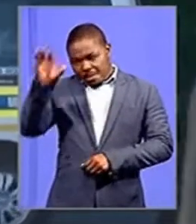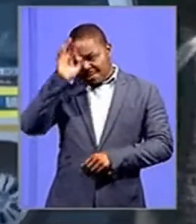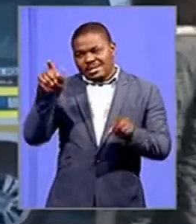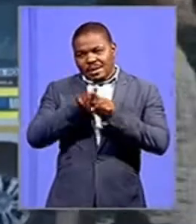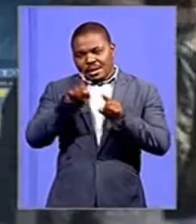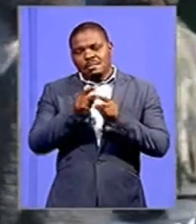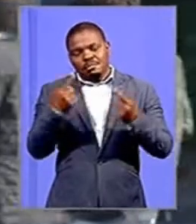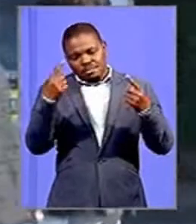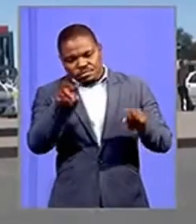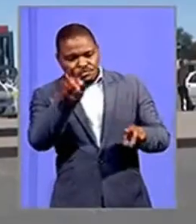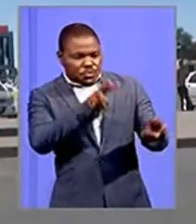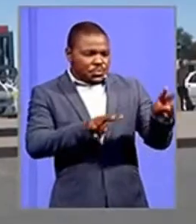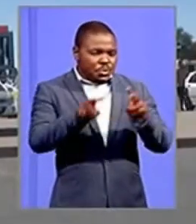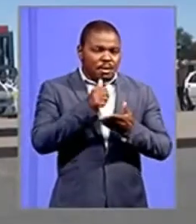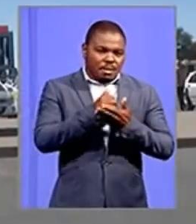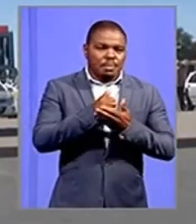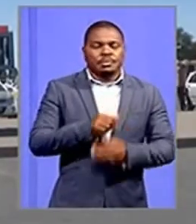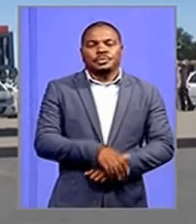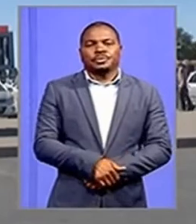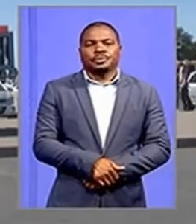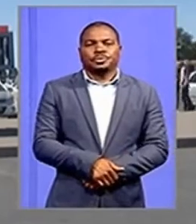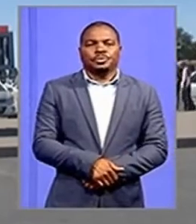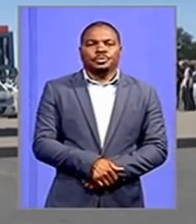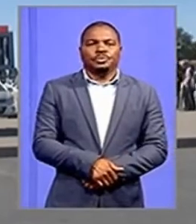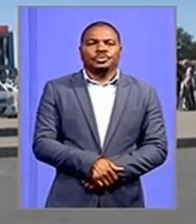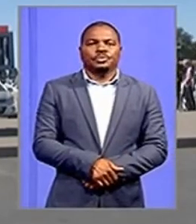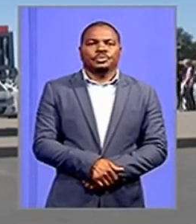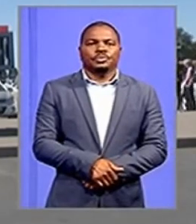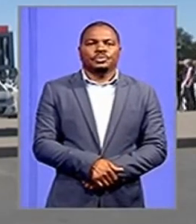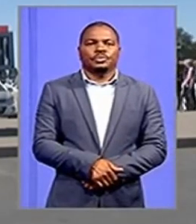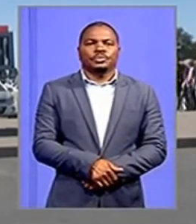kaela maemo tlhoko. Ke Tebogo Phakedi wa dikgang tsa SABC mo Mahikeng.